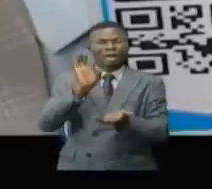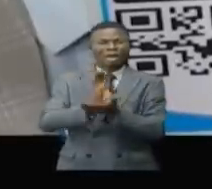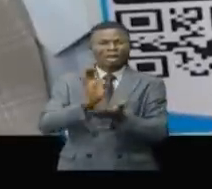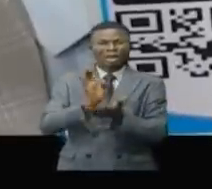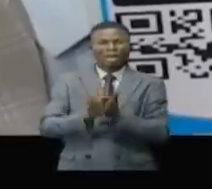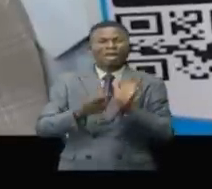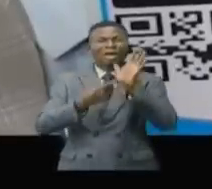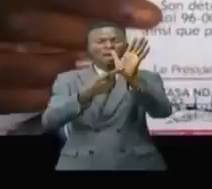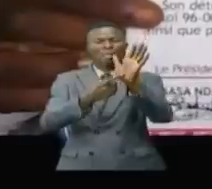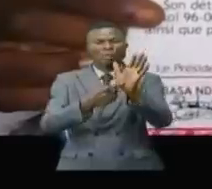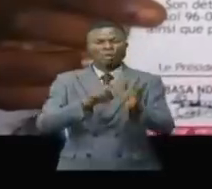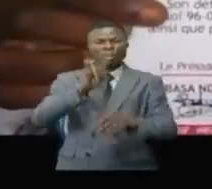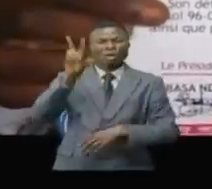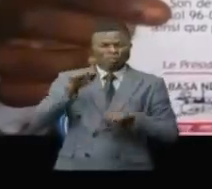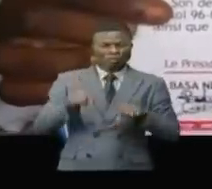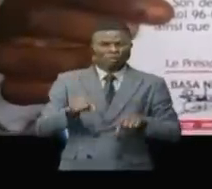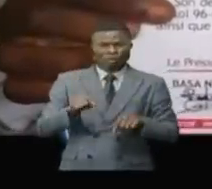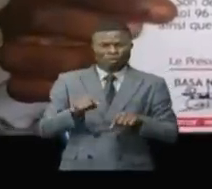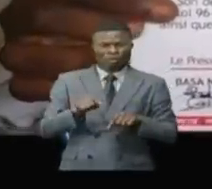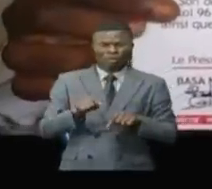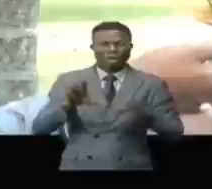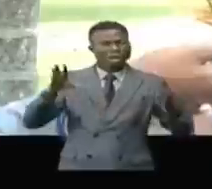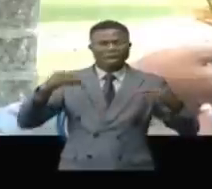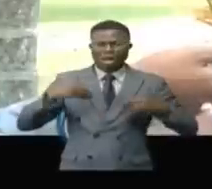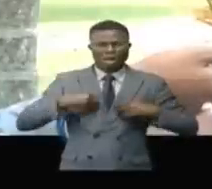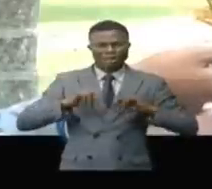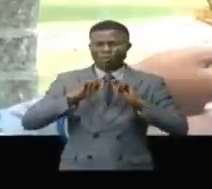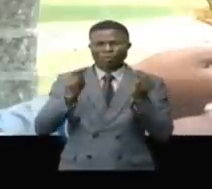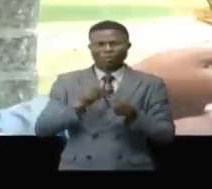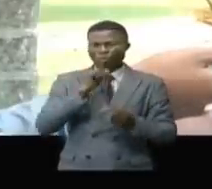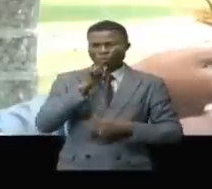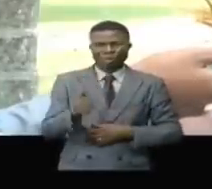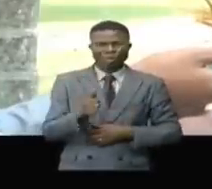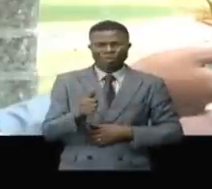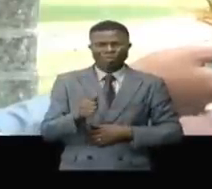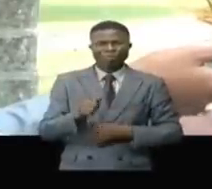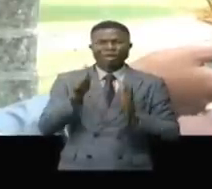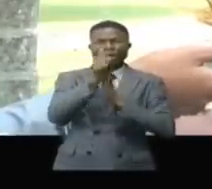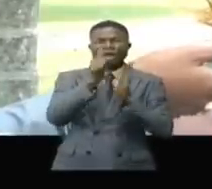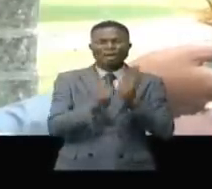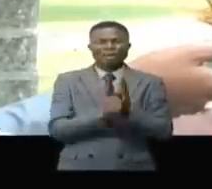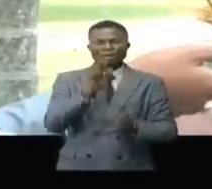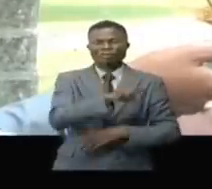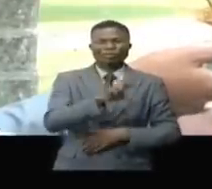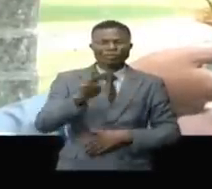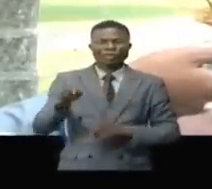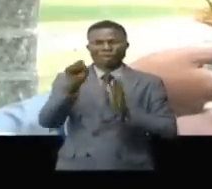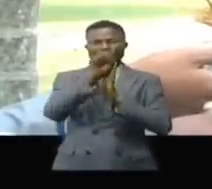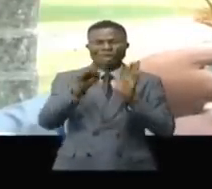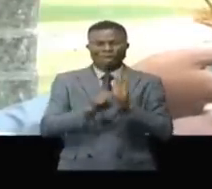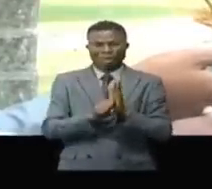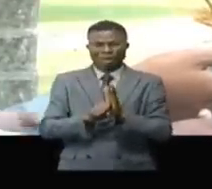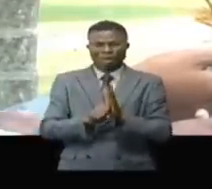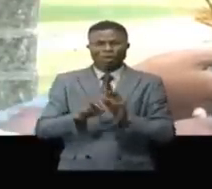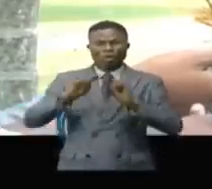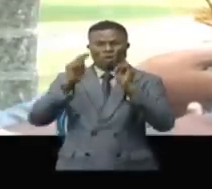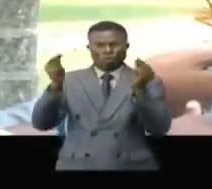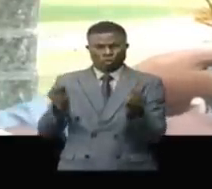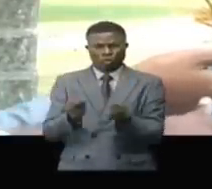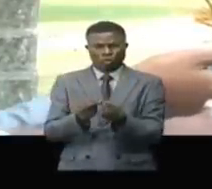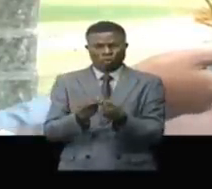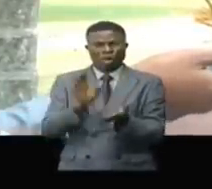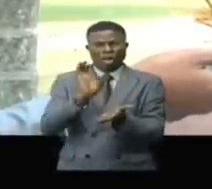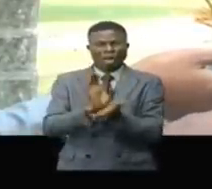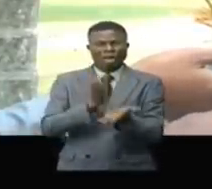présentée ce vendredi n'engage pas la corporation. En lisant l'article 22 de la du statut particulier de la commission de la